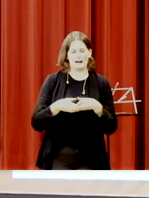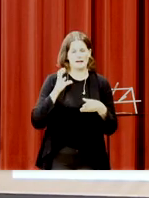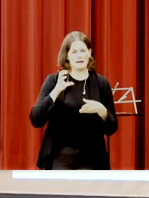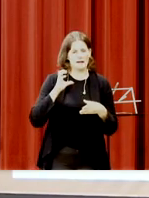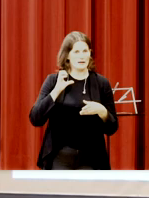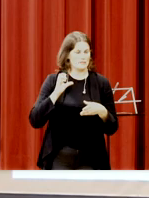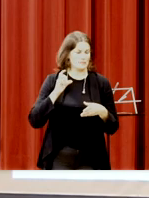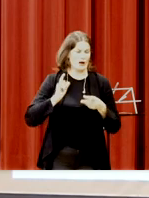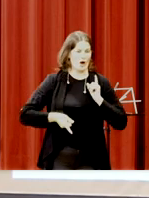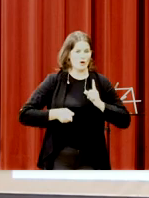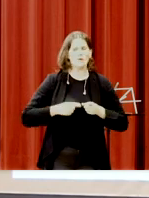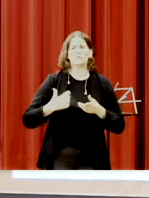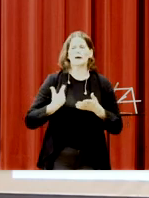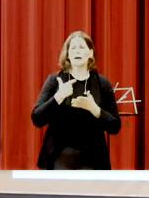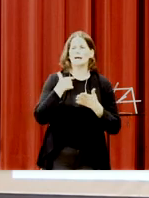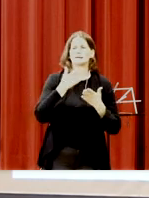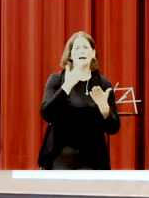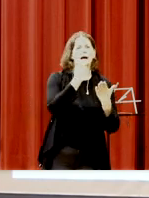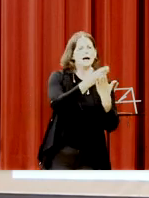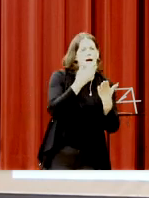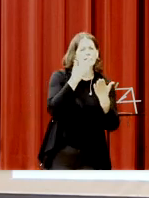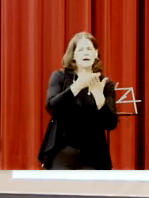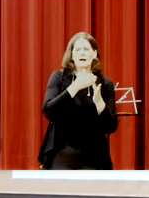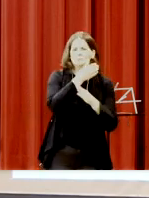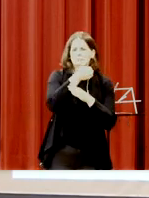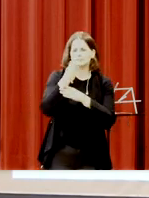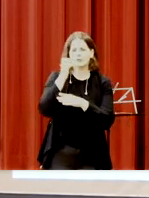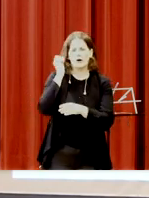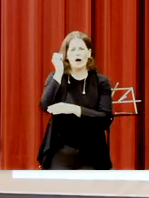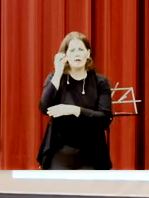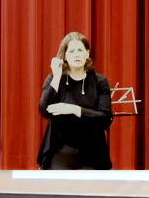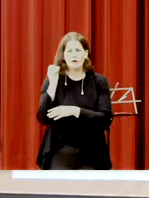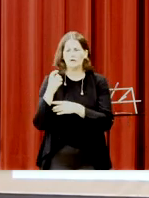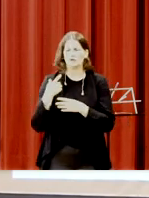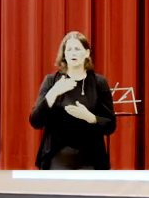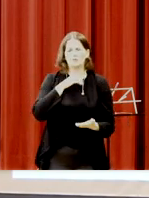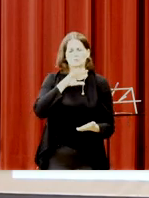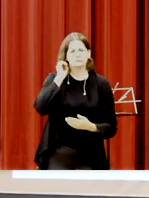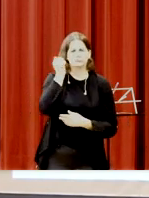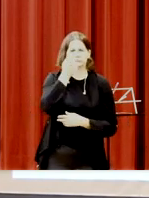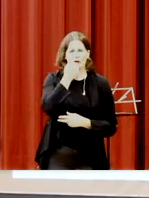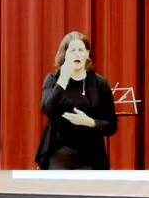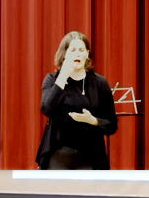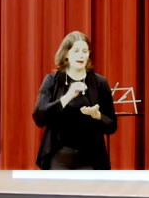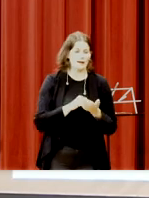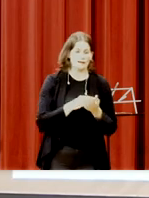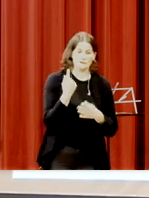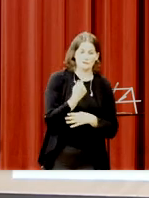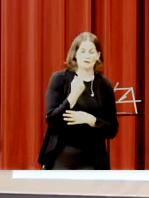vegades acompanyats de la resta de rectors i rectores, de polítiques fermes que revertissin aquesta situació.